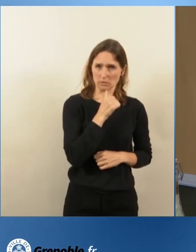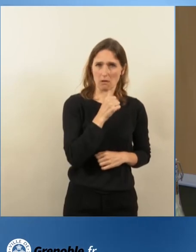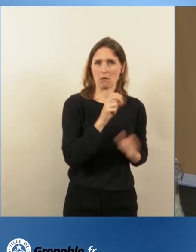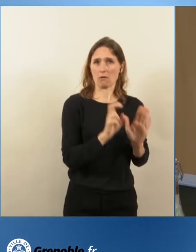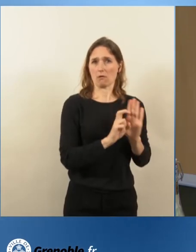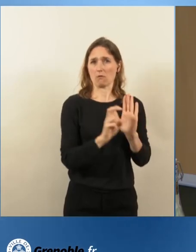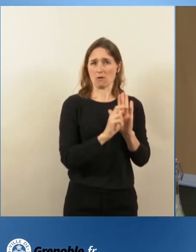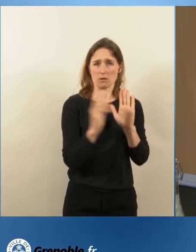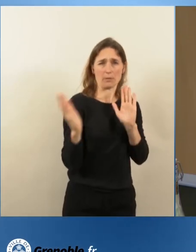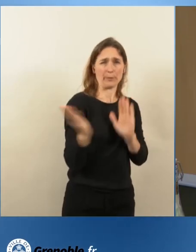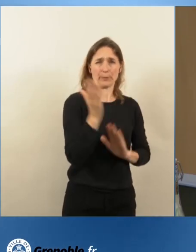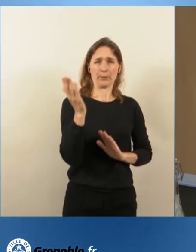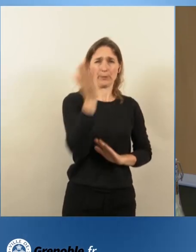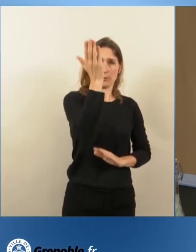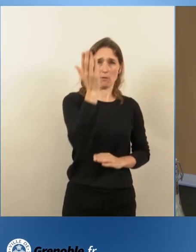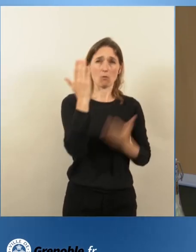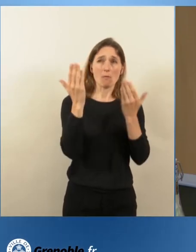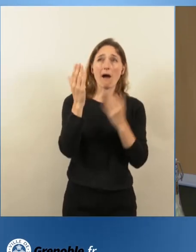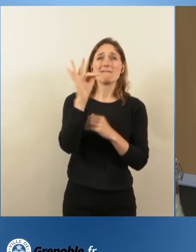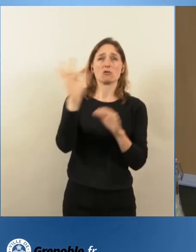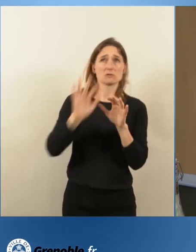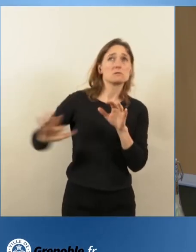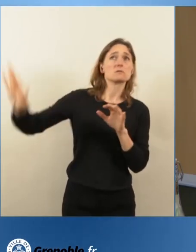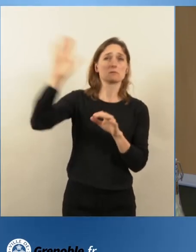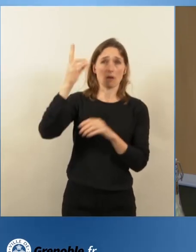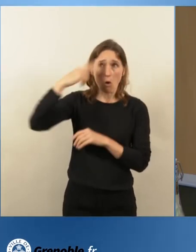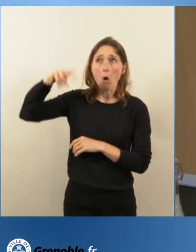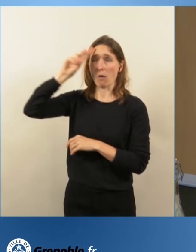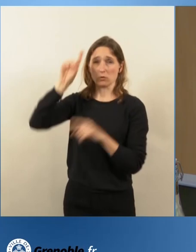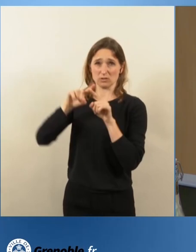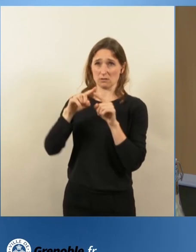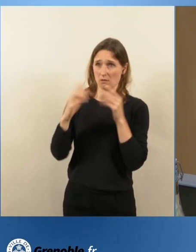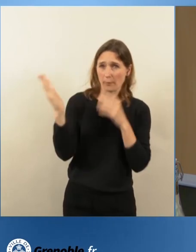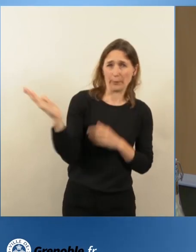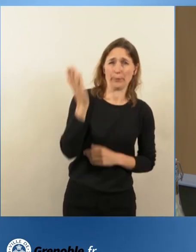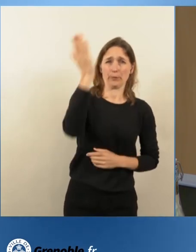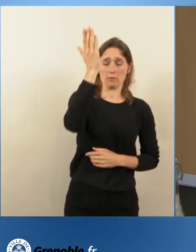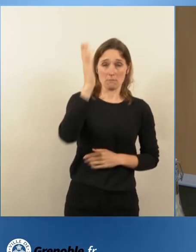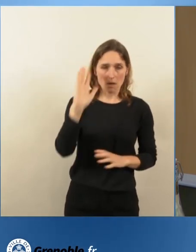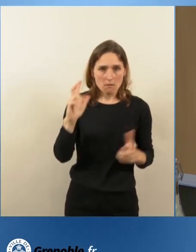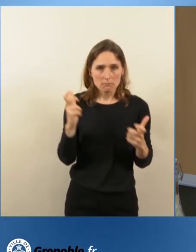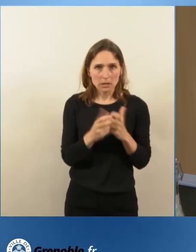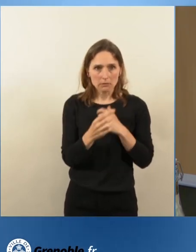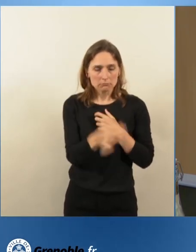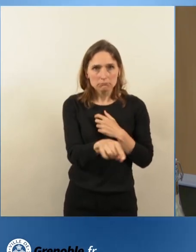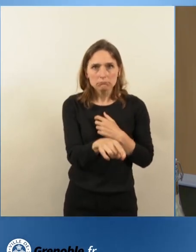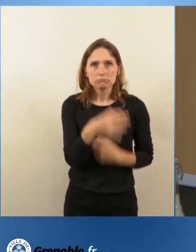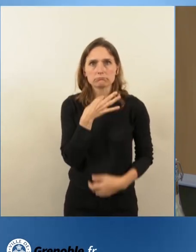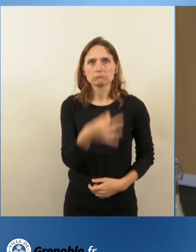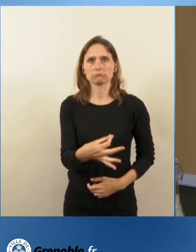de France et d'Europe mais il est indécent de faire payer un tel tarif